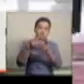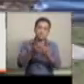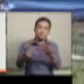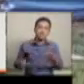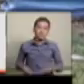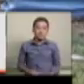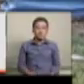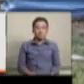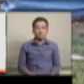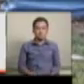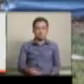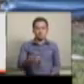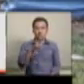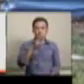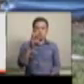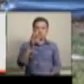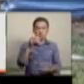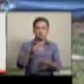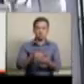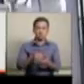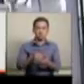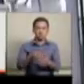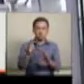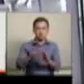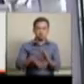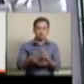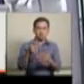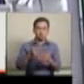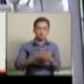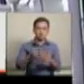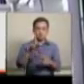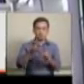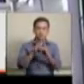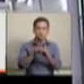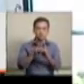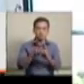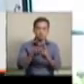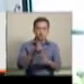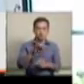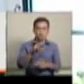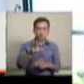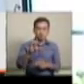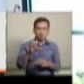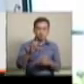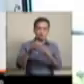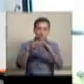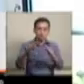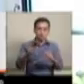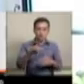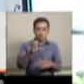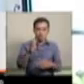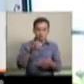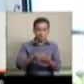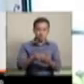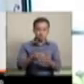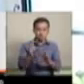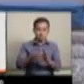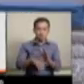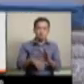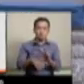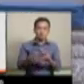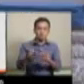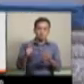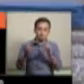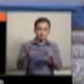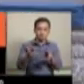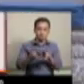property. 200,000 piso ang pinakamababang presyo ng isang unit ng waffle house. Higit 100,000 piso mas mura kung ikukumpara